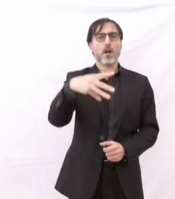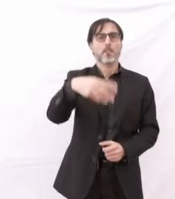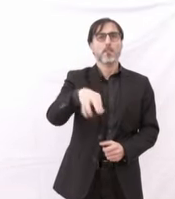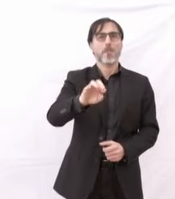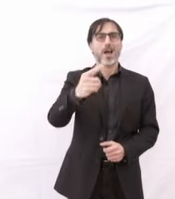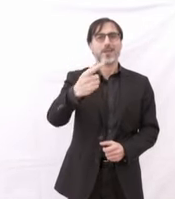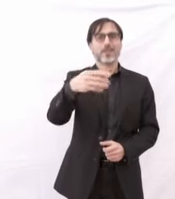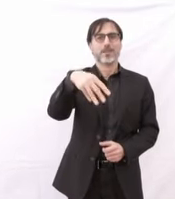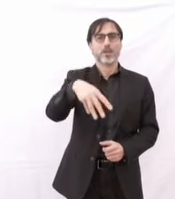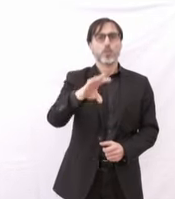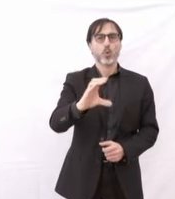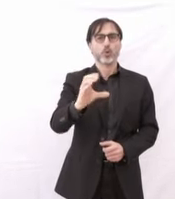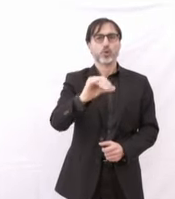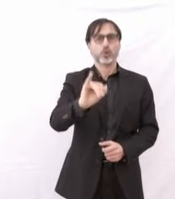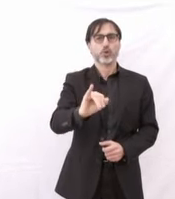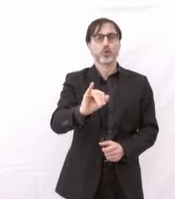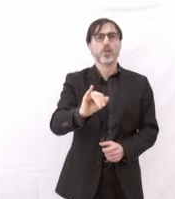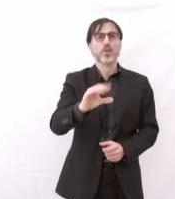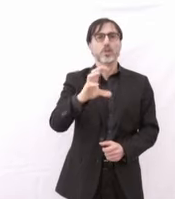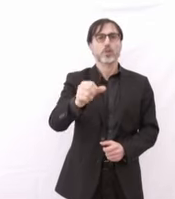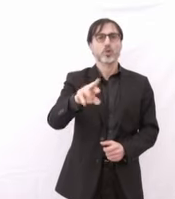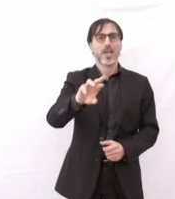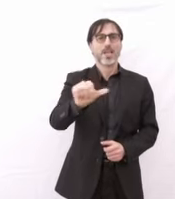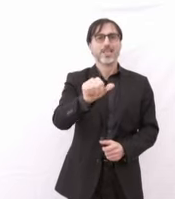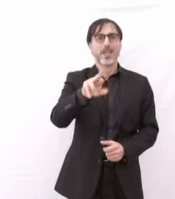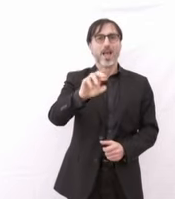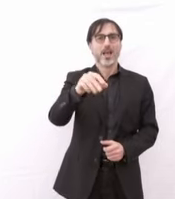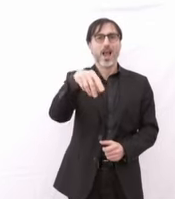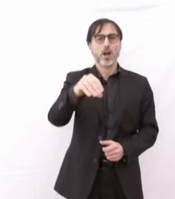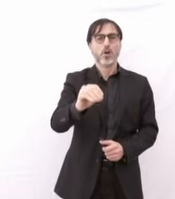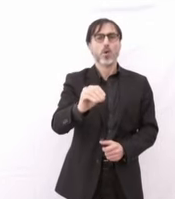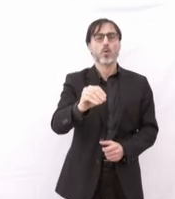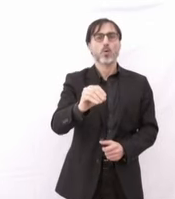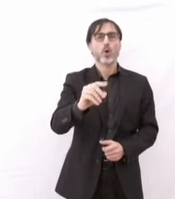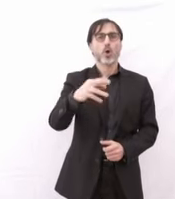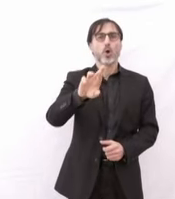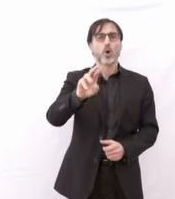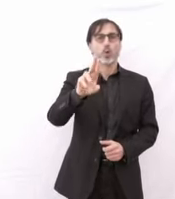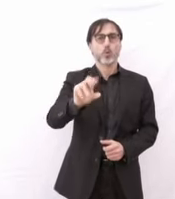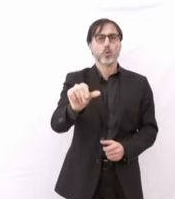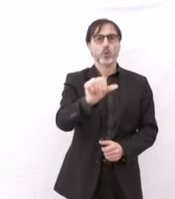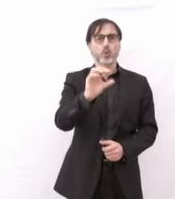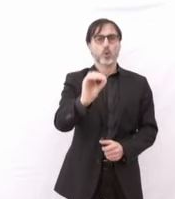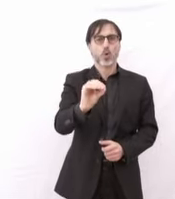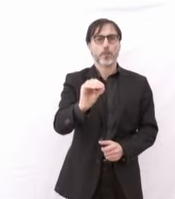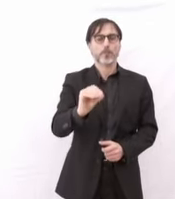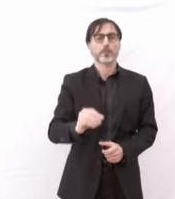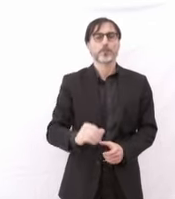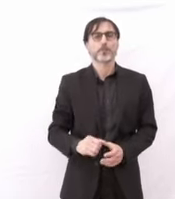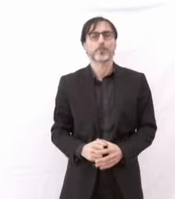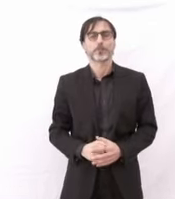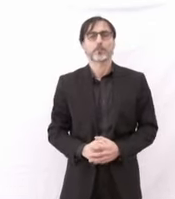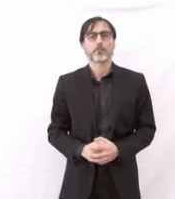Martimucci, Jenny Cesarano, Michael Giuseppe Russo,